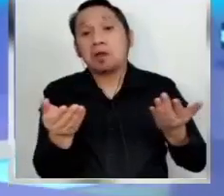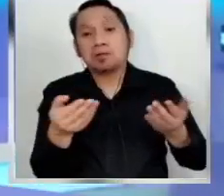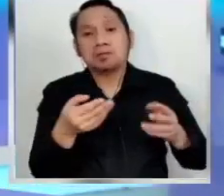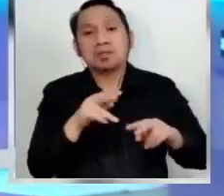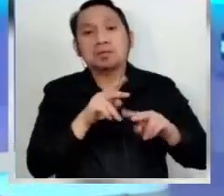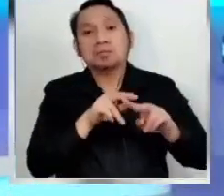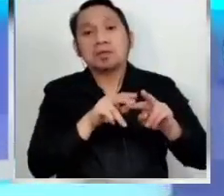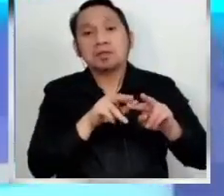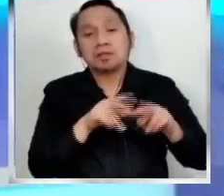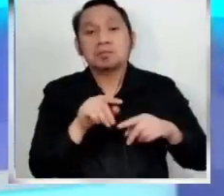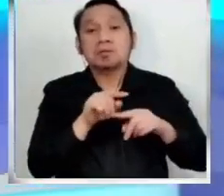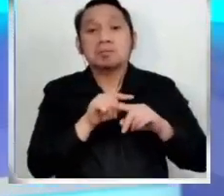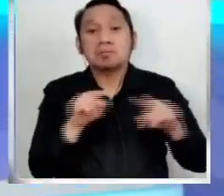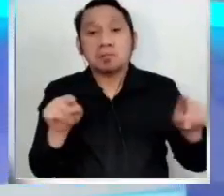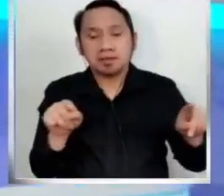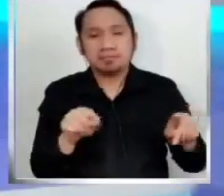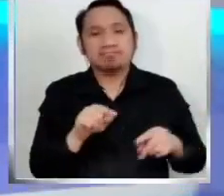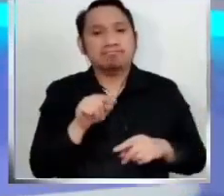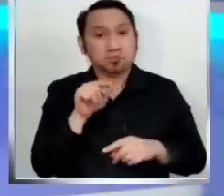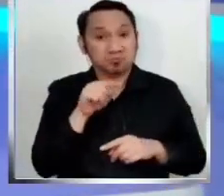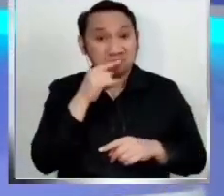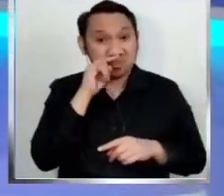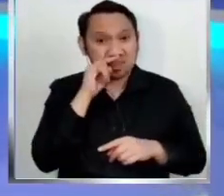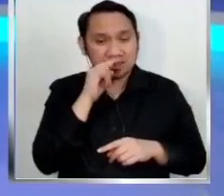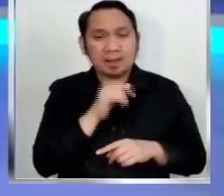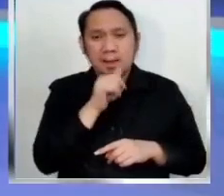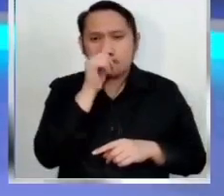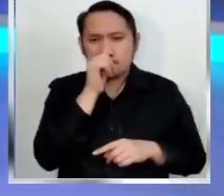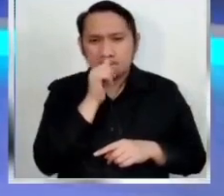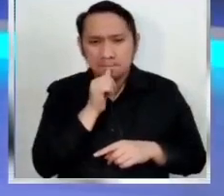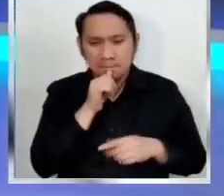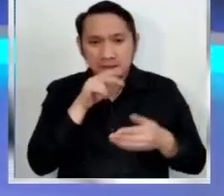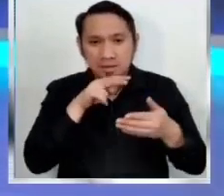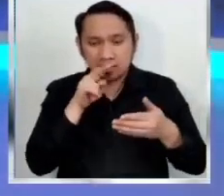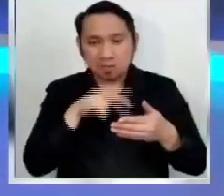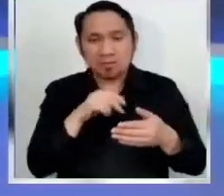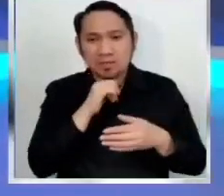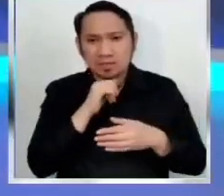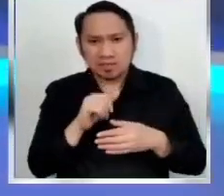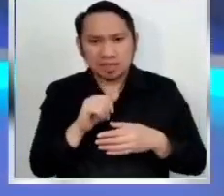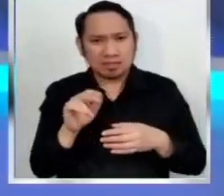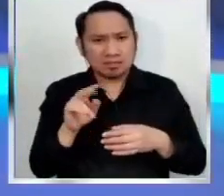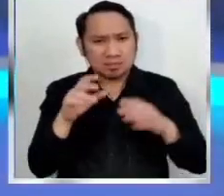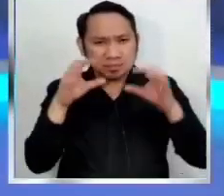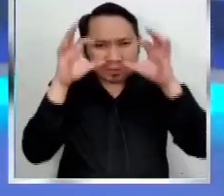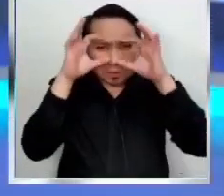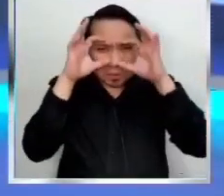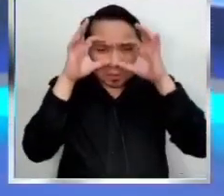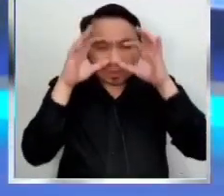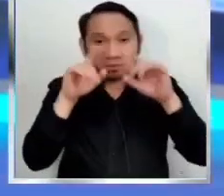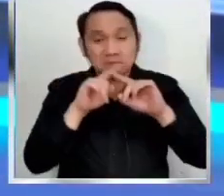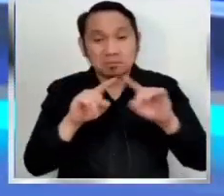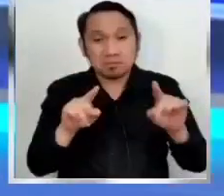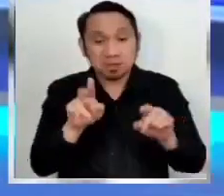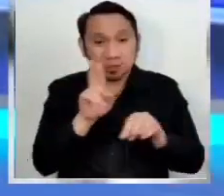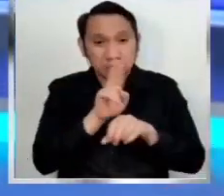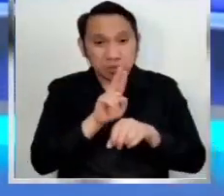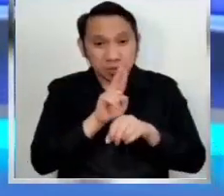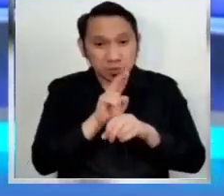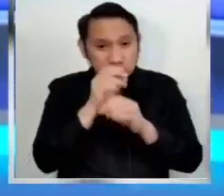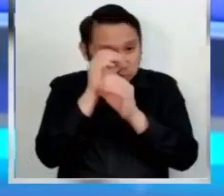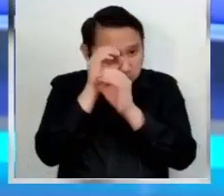ang pagsisikap niyang makapagbasa. Pero hindi eyeglasses ang gamit, kundi mga kamay. Sa tulong